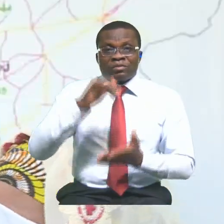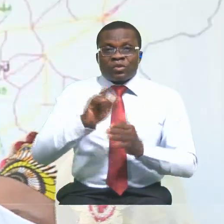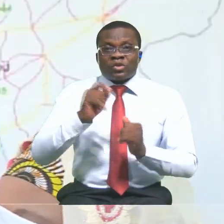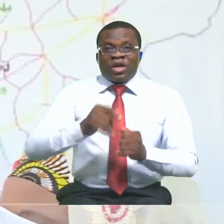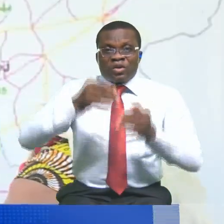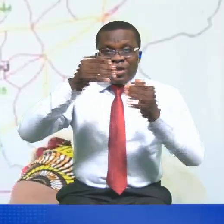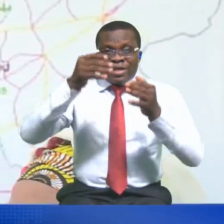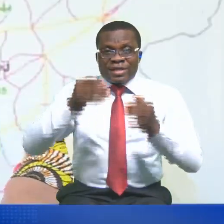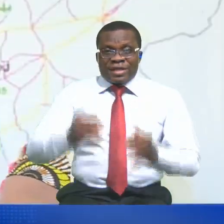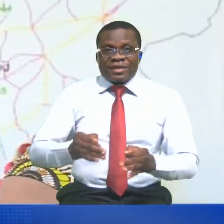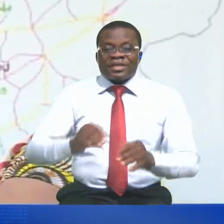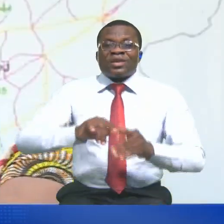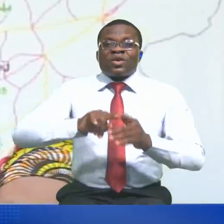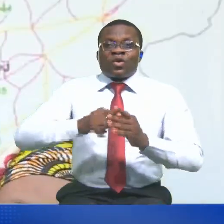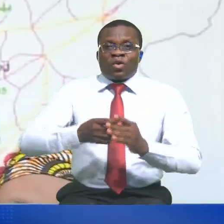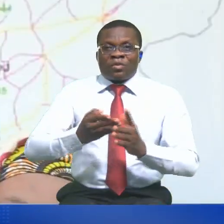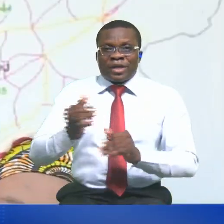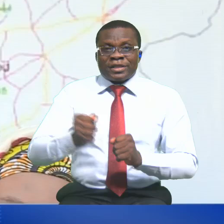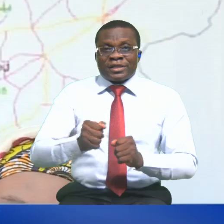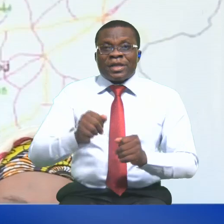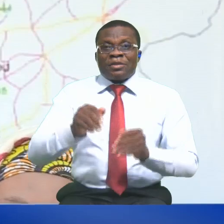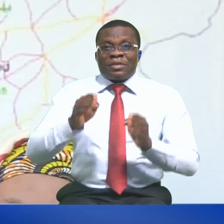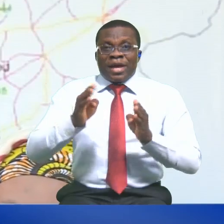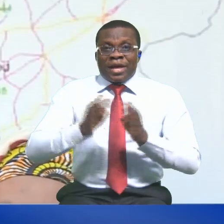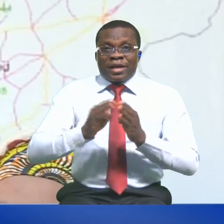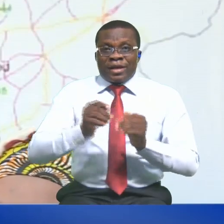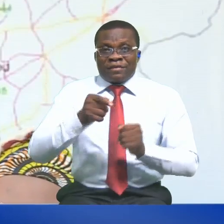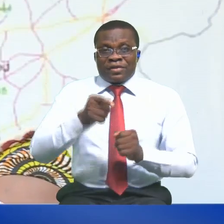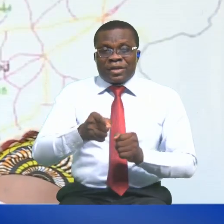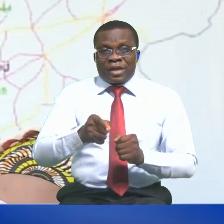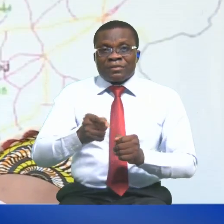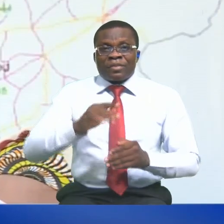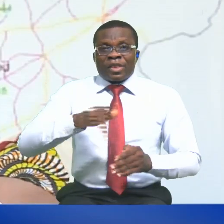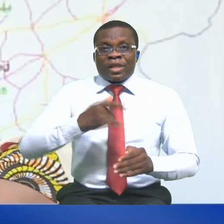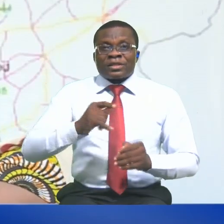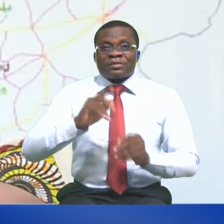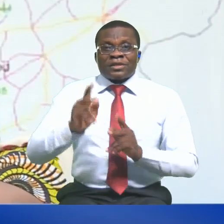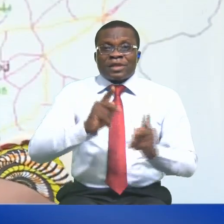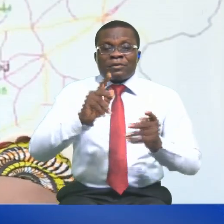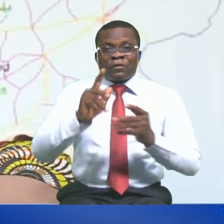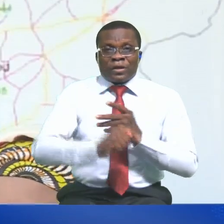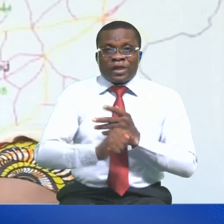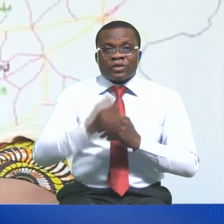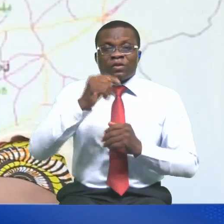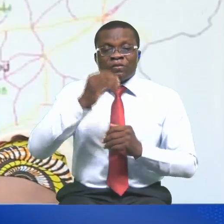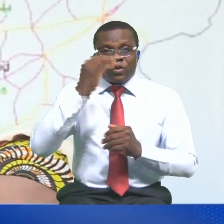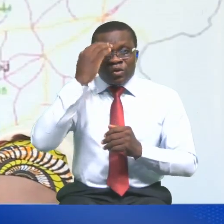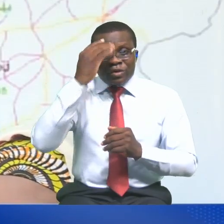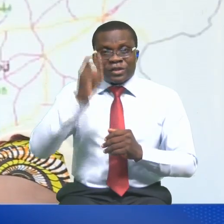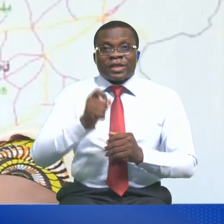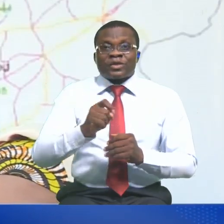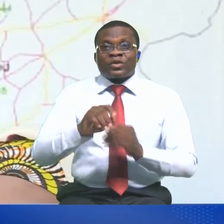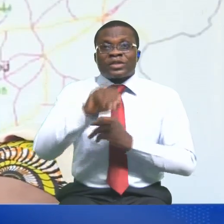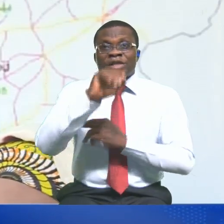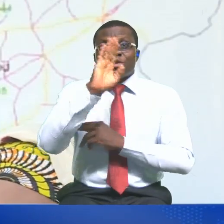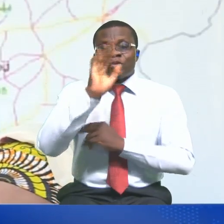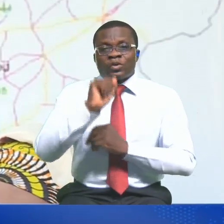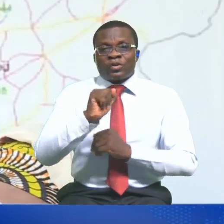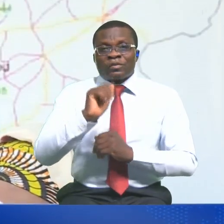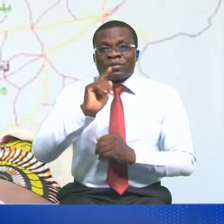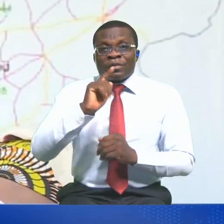décidé de commencer par Yarakéné chez nous et sensibiliser la population pour qu'on sache que c'est Dieu